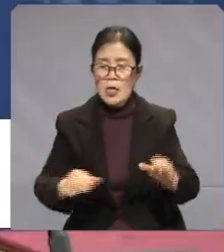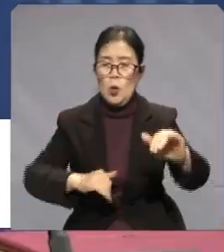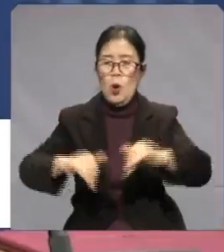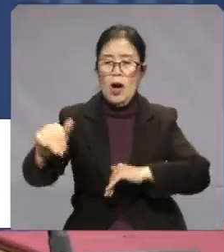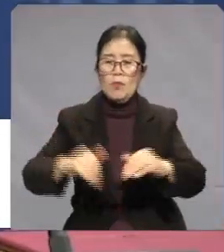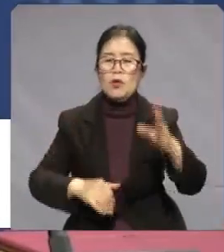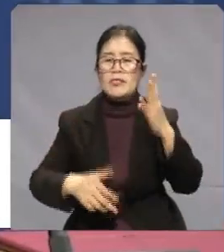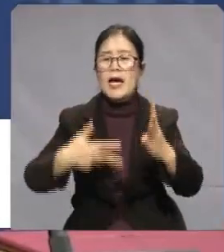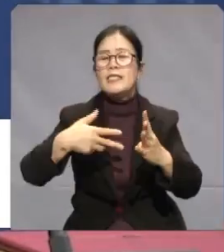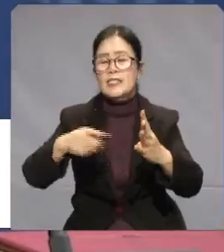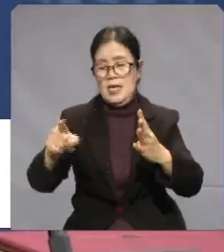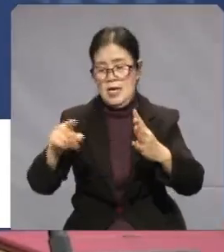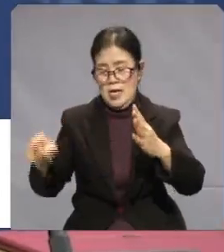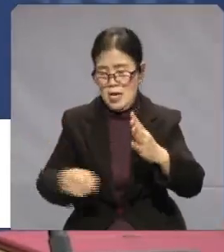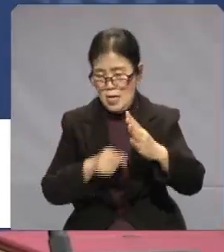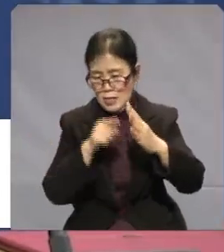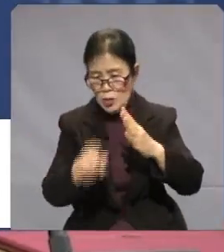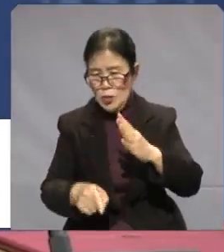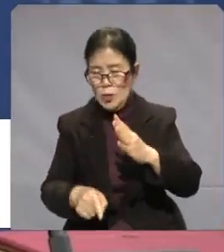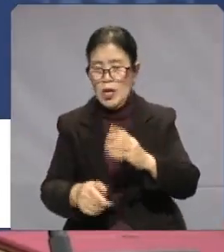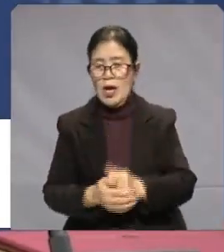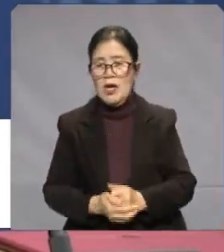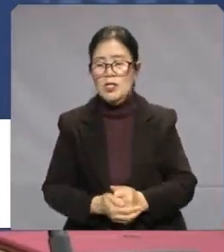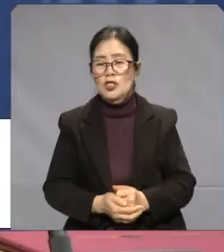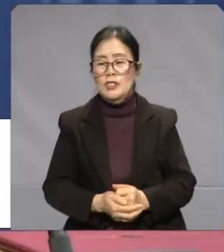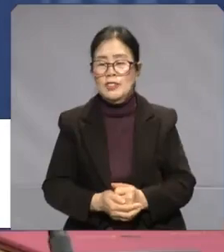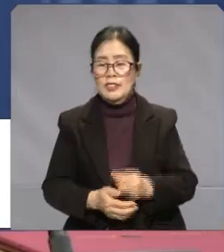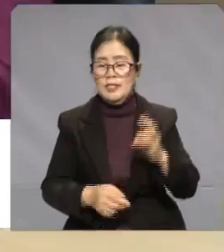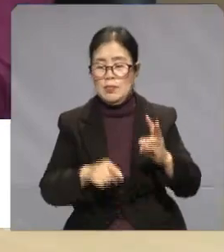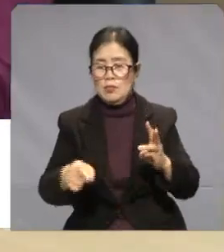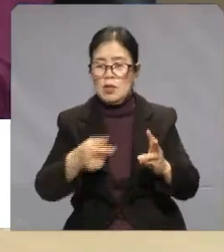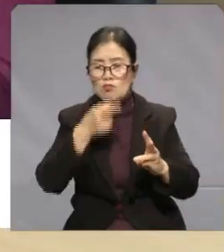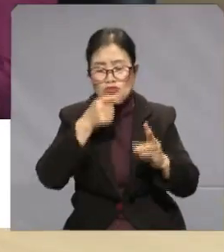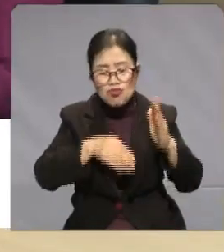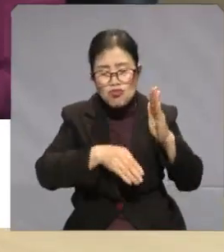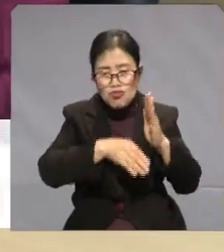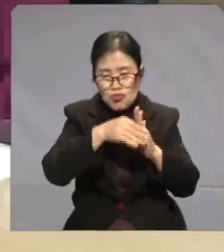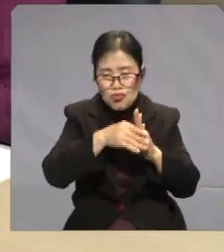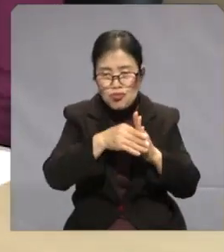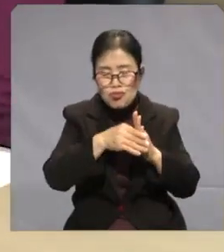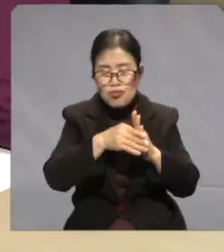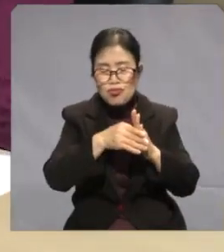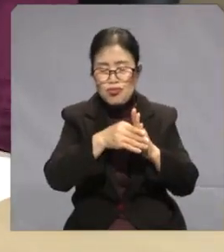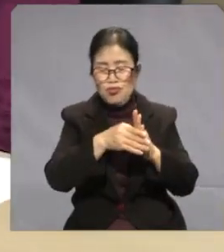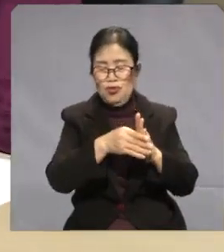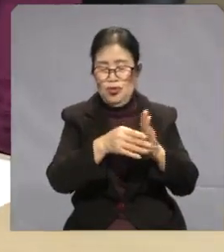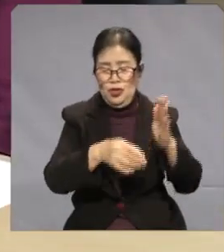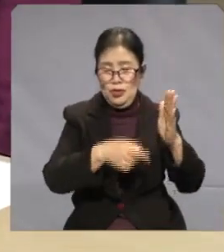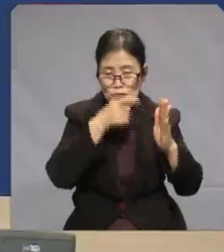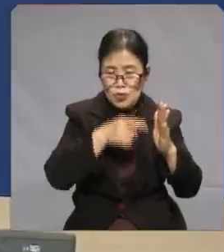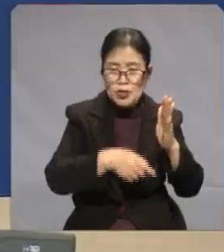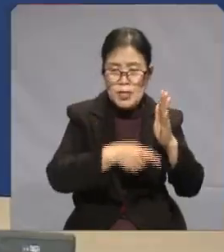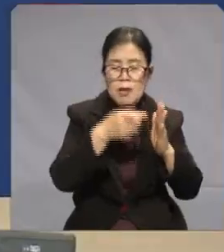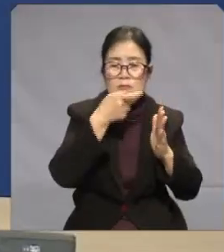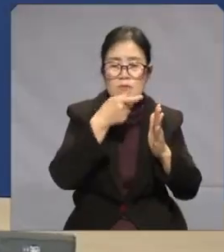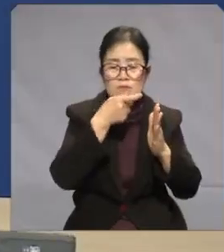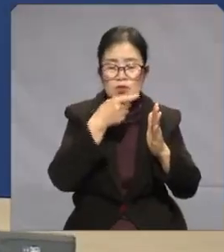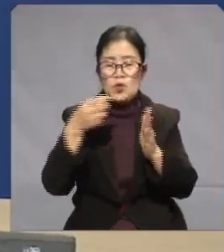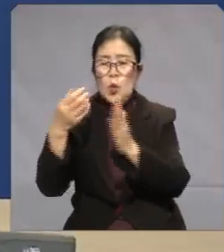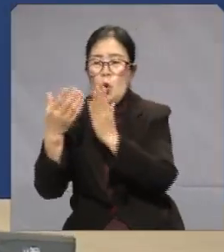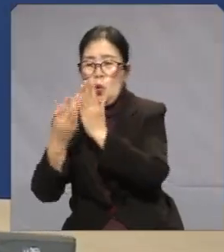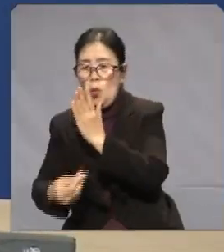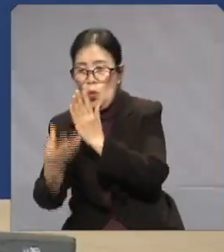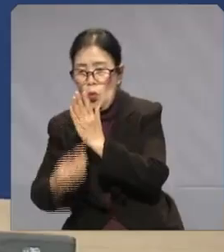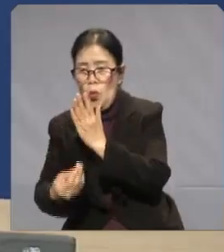4차로 도로 터널과 3.3km 길이 저류 용량 42만 4,000 세미의 물 배수 터널과